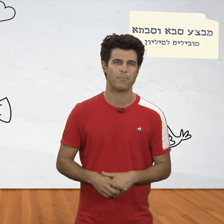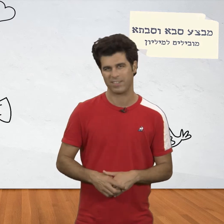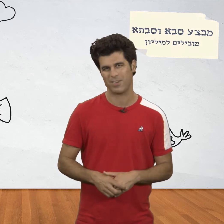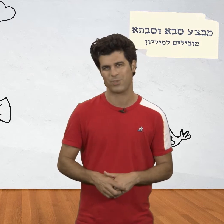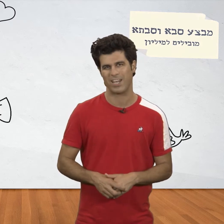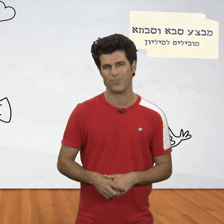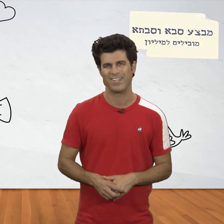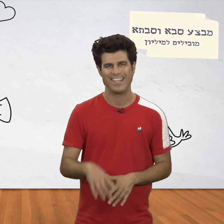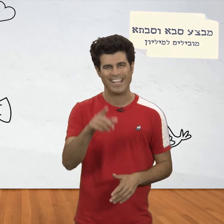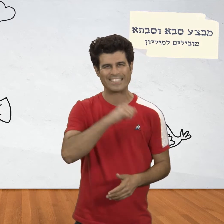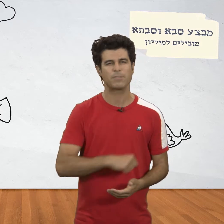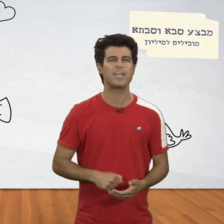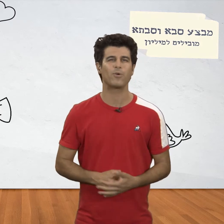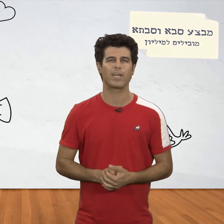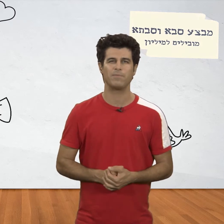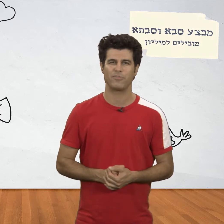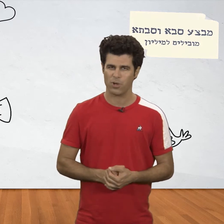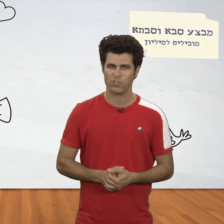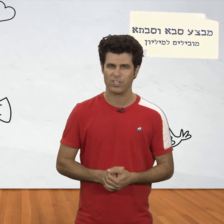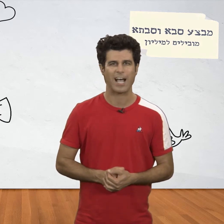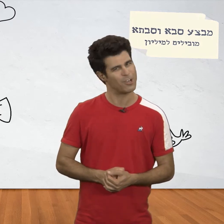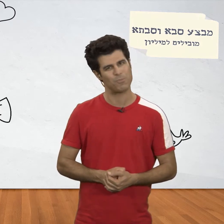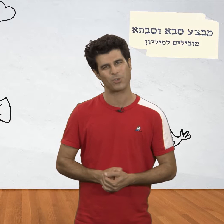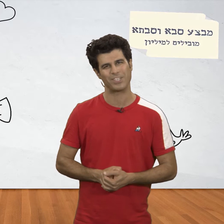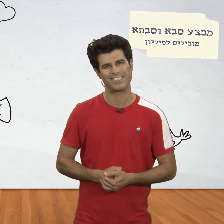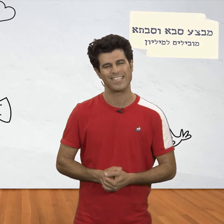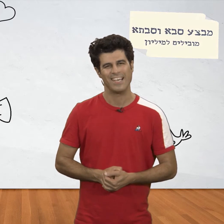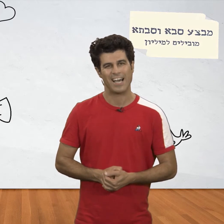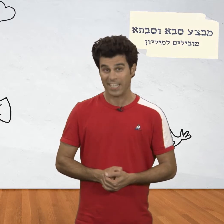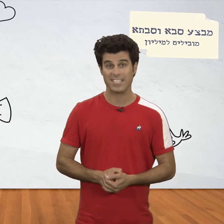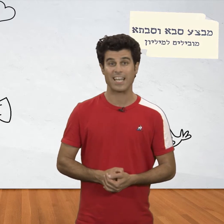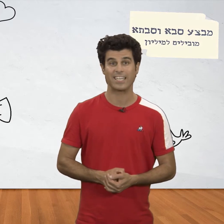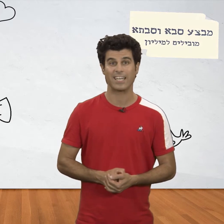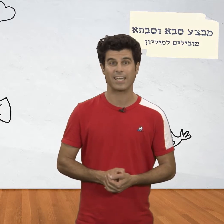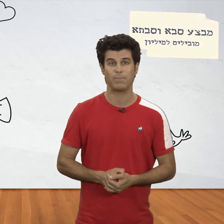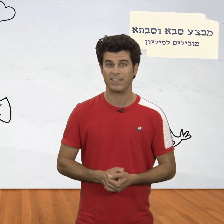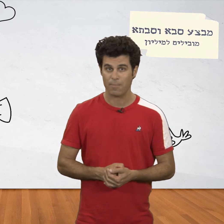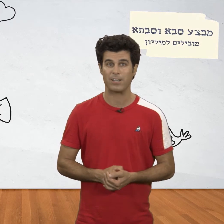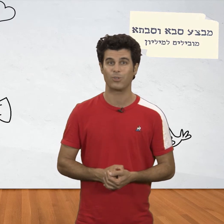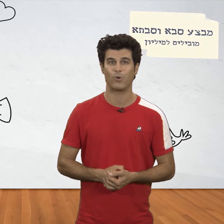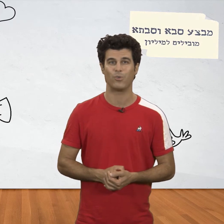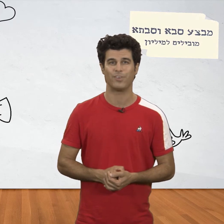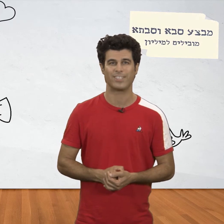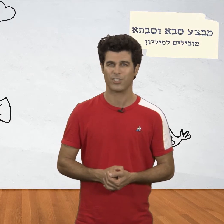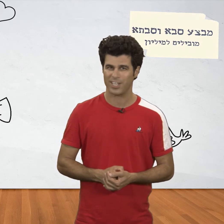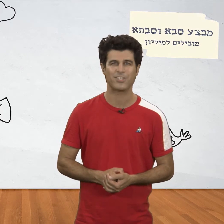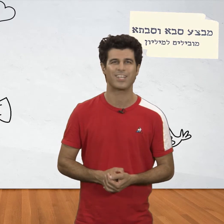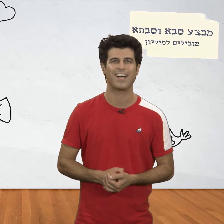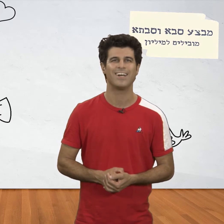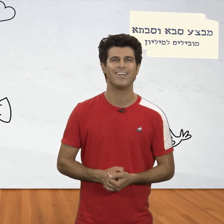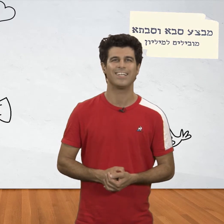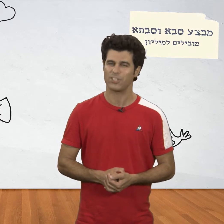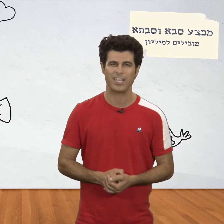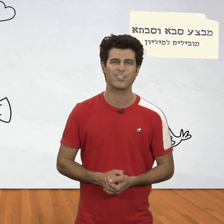וסבתא הפרטיים שלנו. אז את מי אנחנו הולכים לפגוש היום בתוכנית? אני ארצה להכיר לכם את תמר דורון ואת השכנה